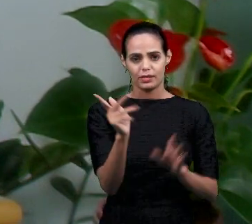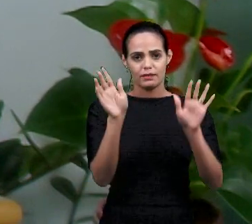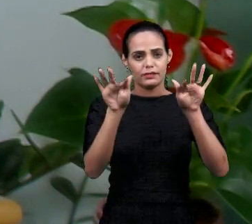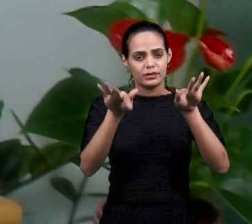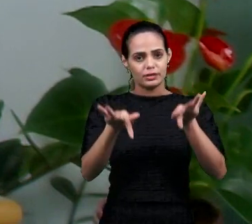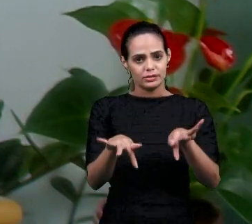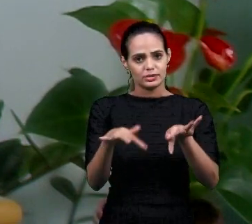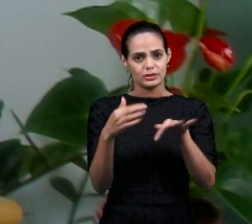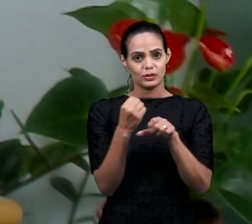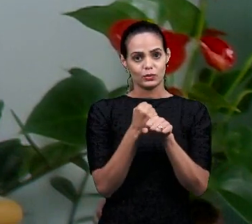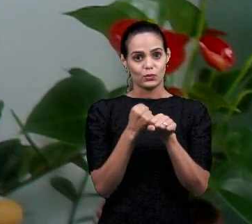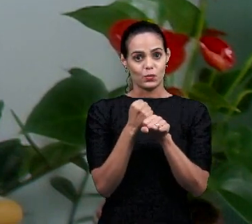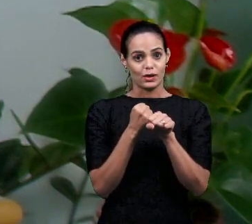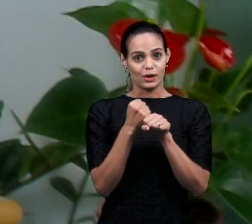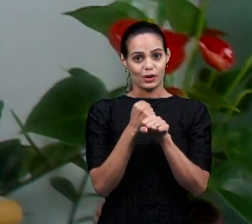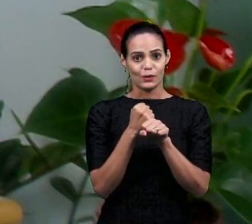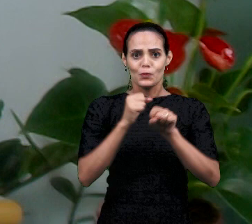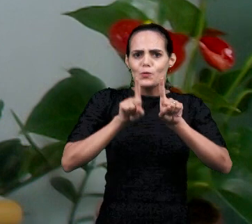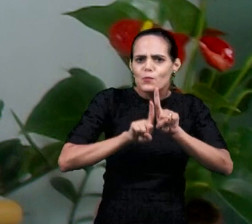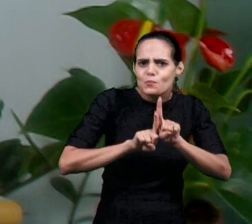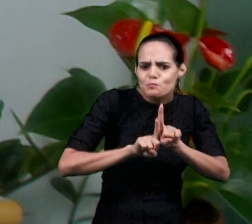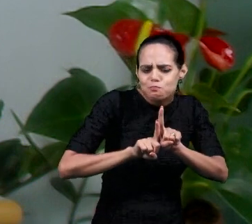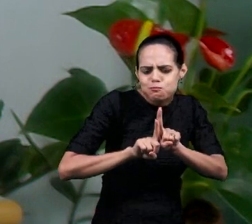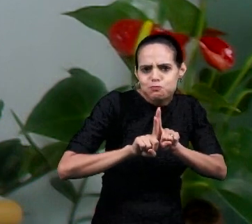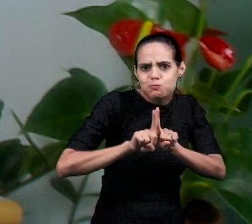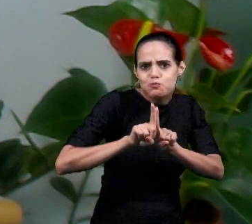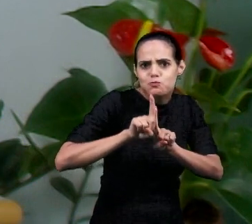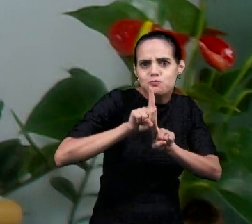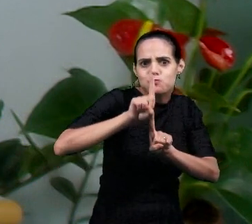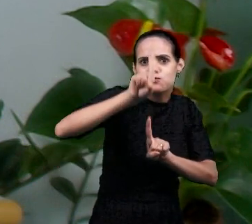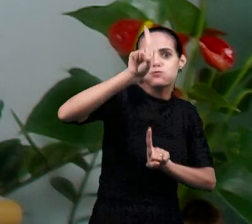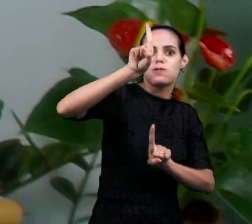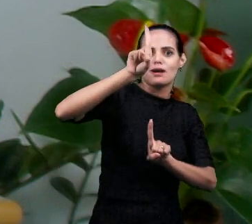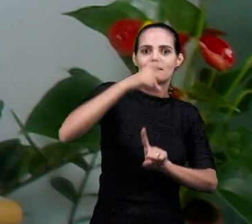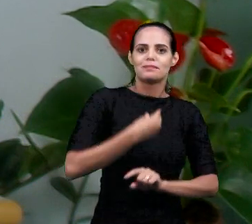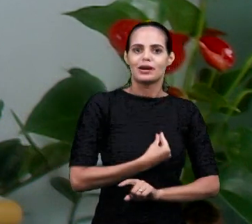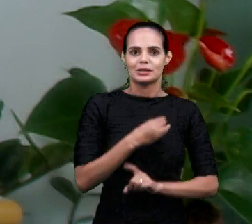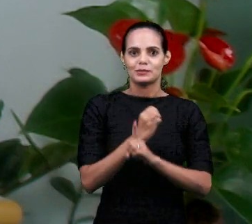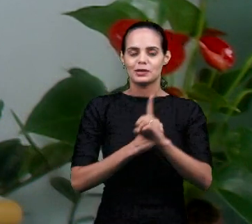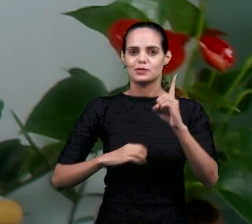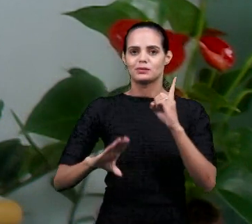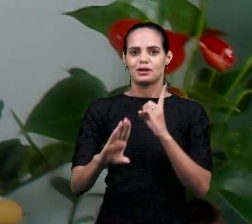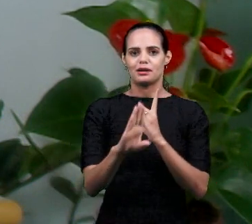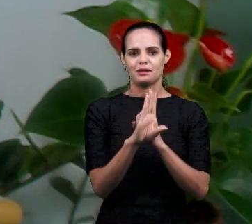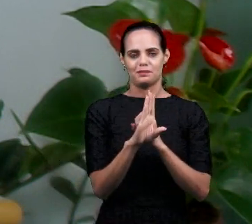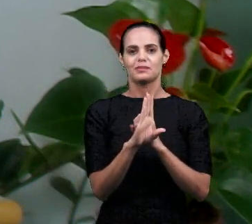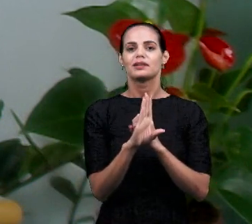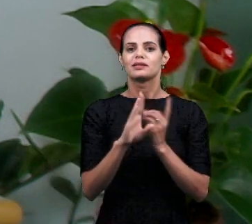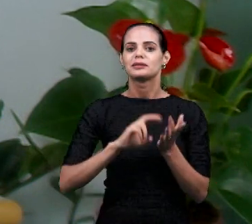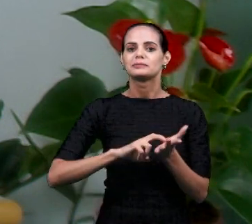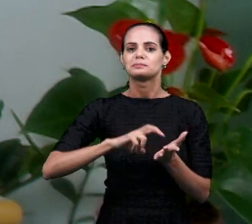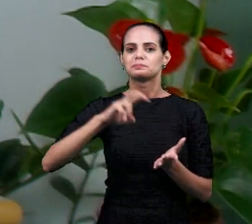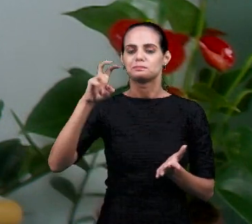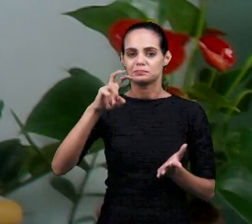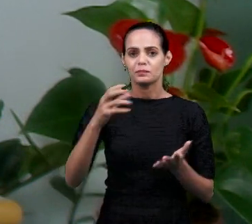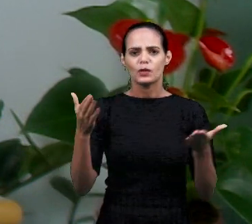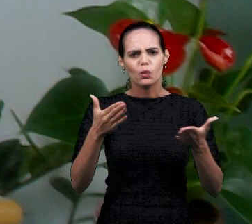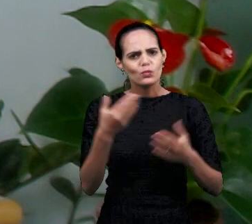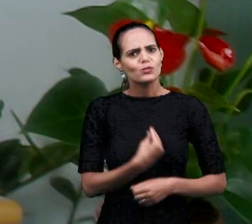conclure, finir une année avec un record de participation à l'école biblique dominicale. Aujourd'hui, nous avons la participation d'à peu